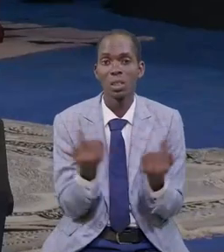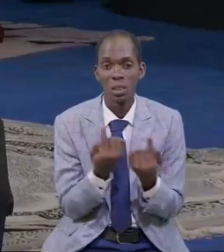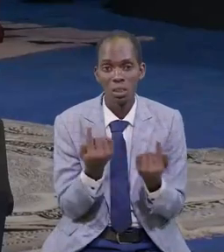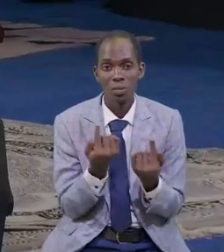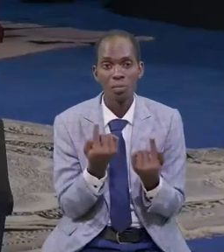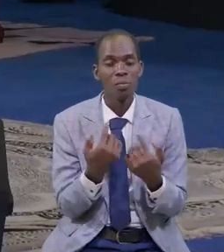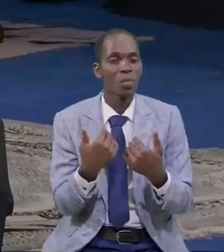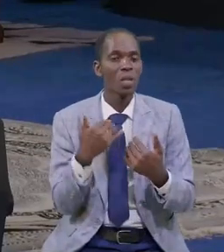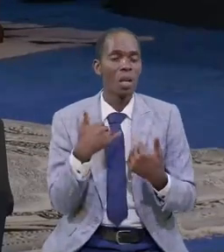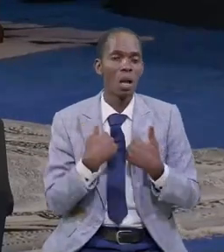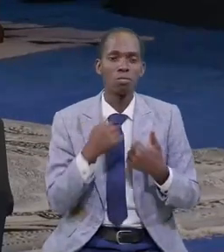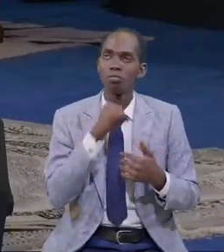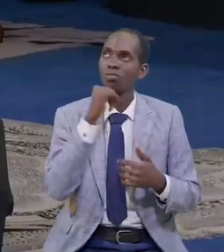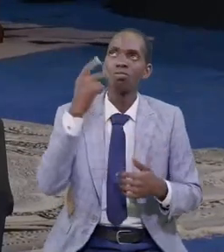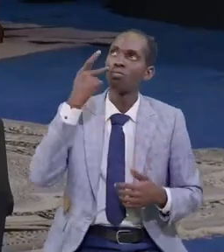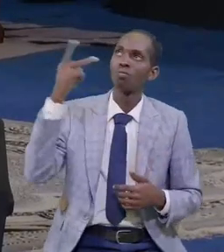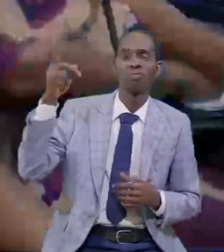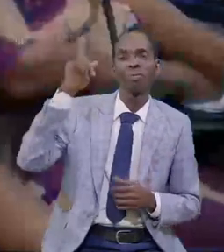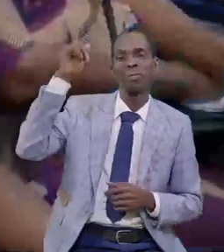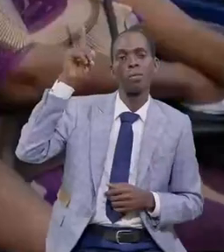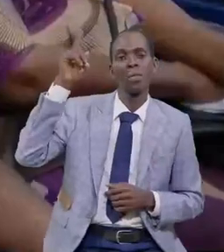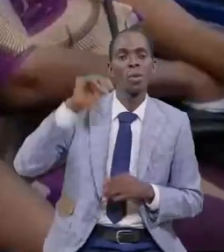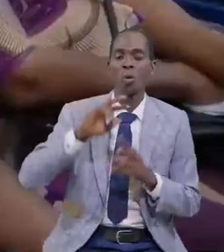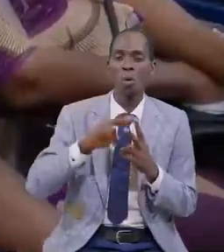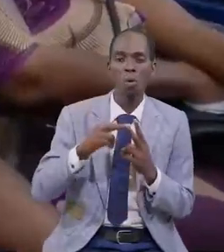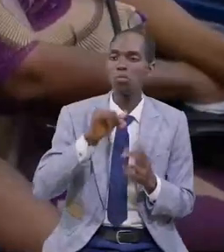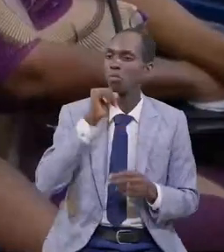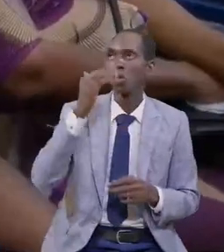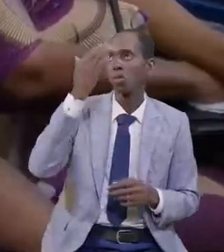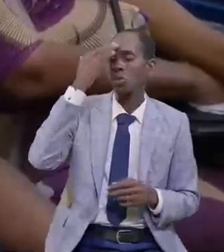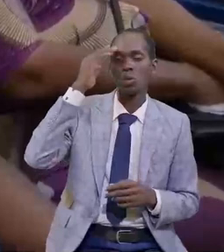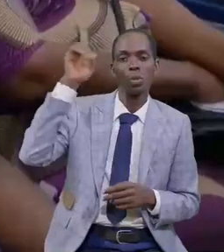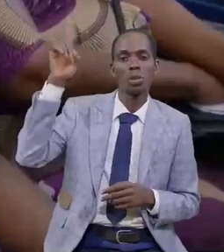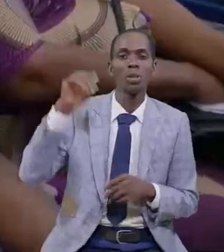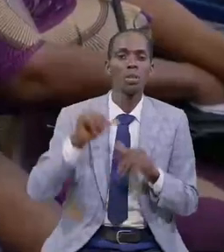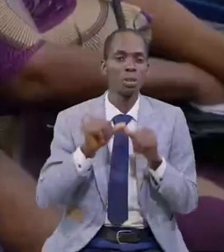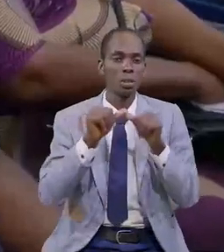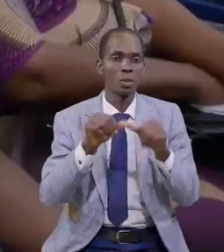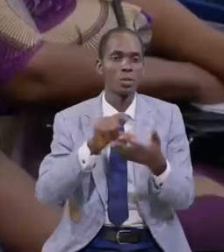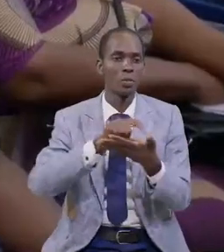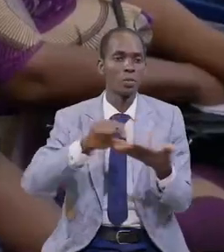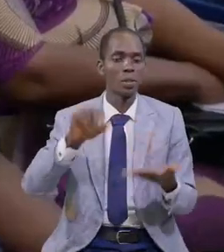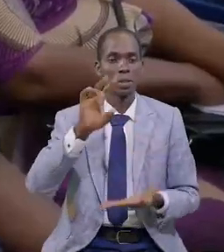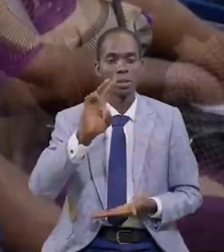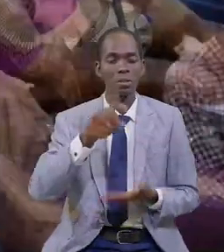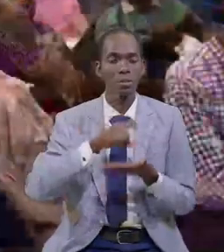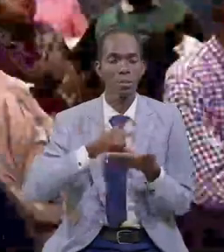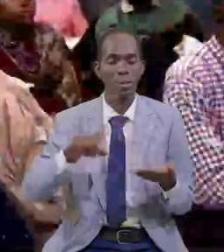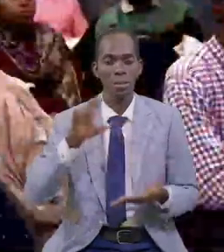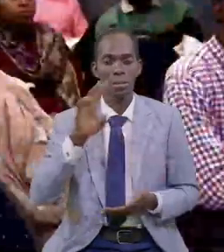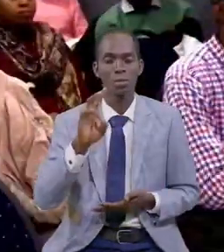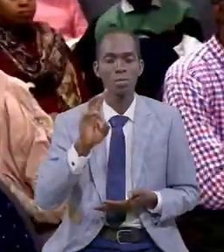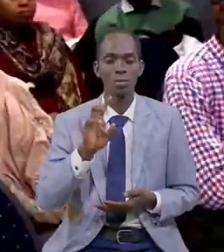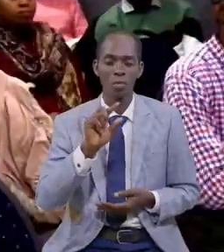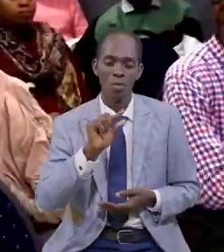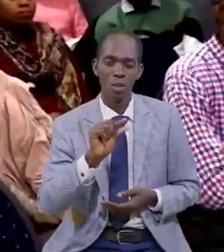quiconque pêche ne l'a pas vu et ne l'a pas connu le verset 7 dit